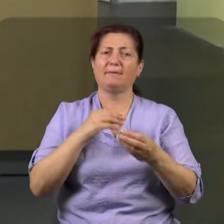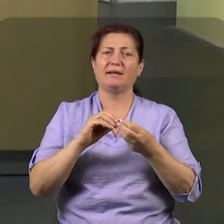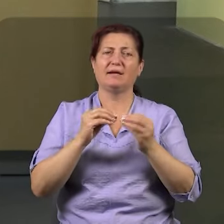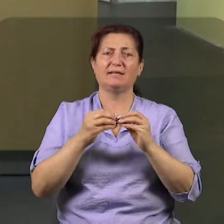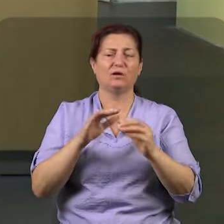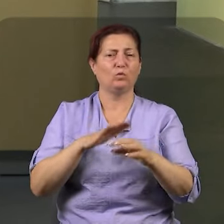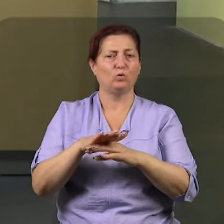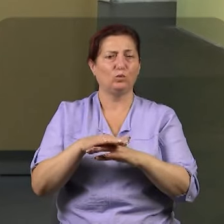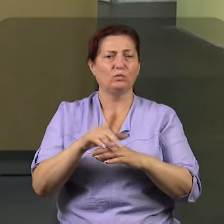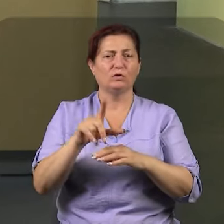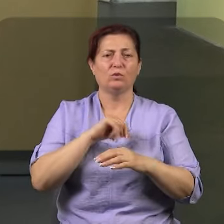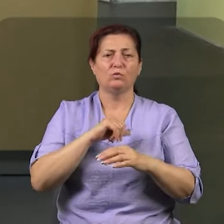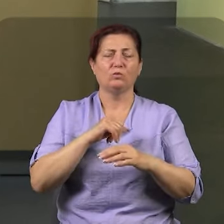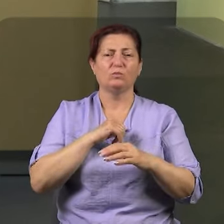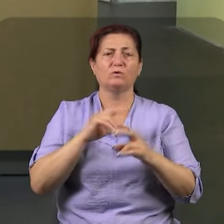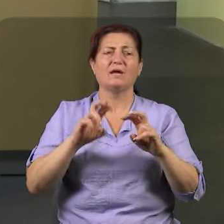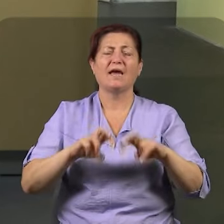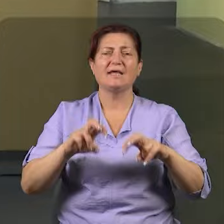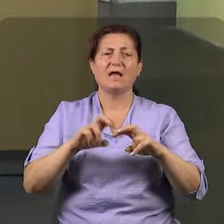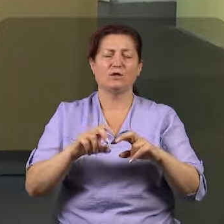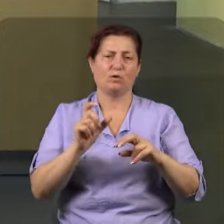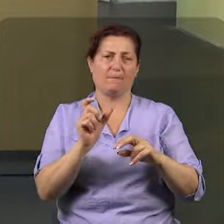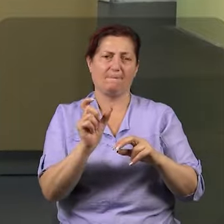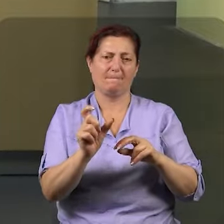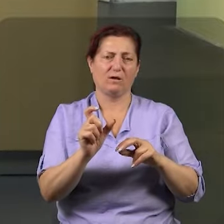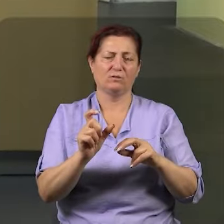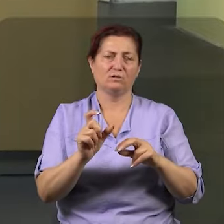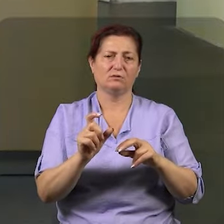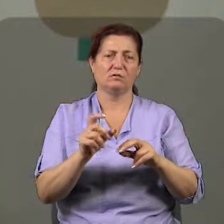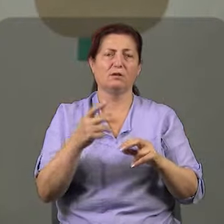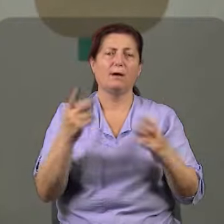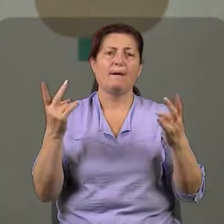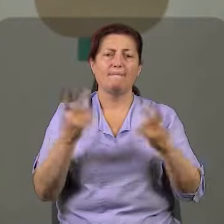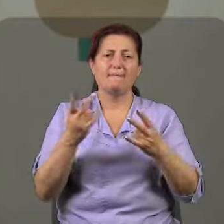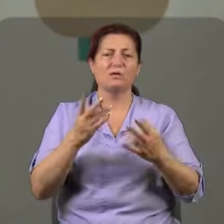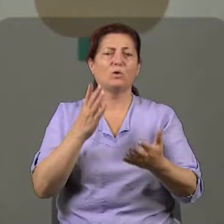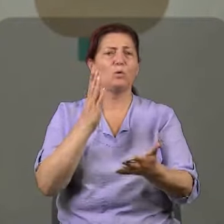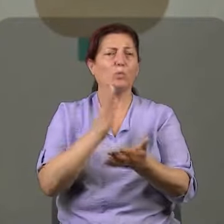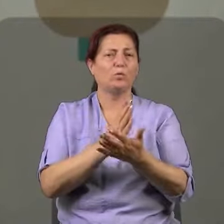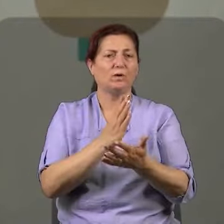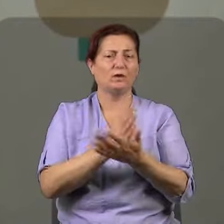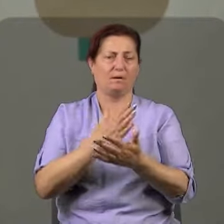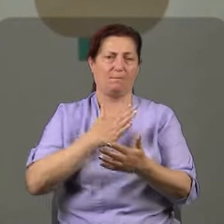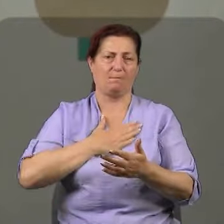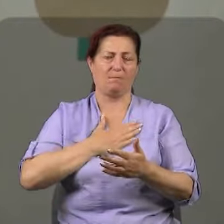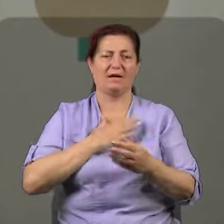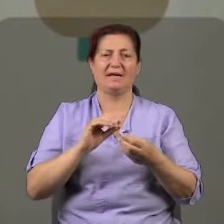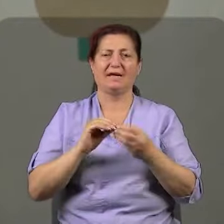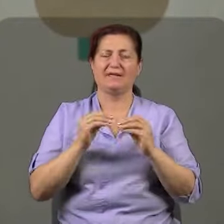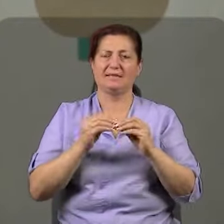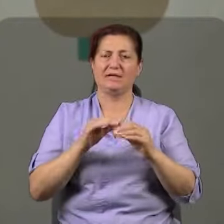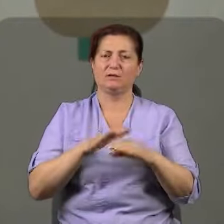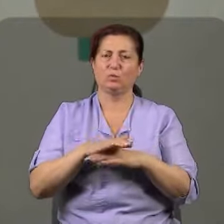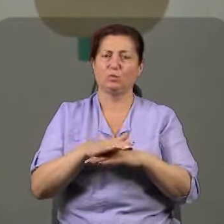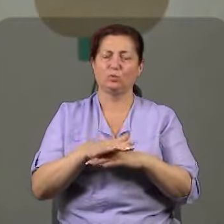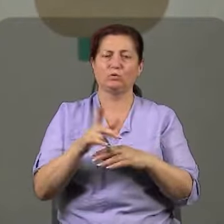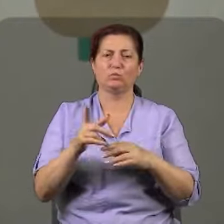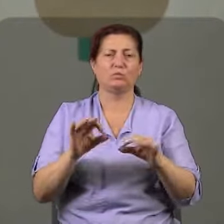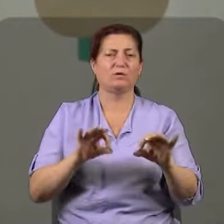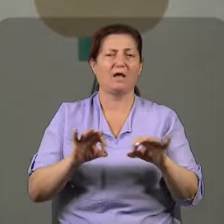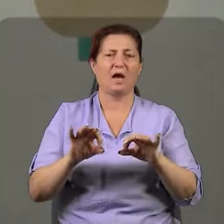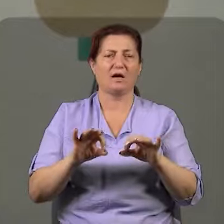լուծումը, նույնիսկ այն ֆունդամենտալ հետազոտությունների մասով ինչ-որ սիներգիա պետք է ունենա մեր խնդիրների լուծման այդ նախագծերի